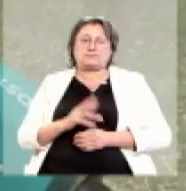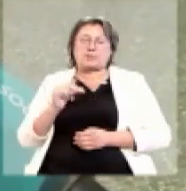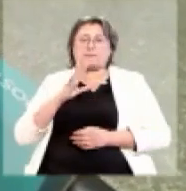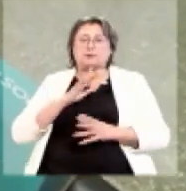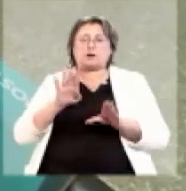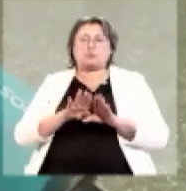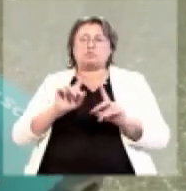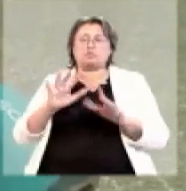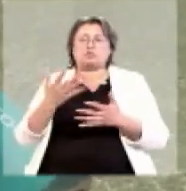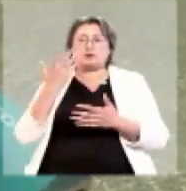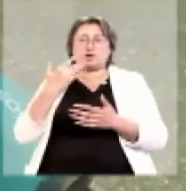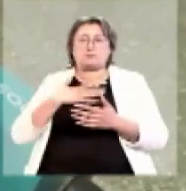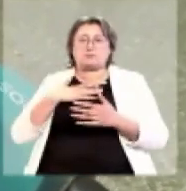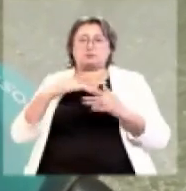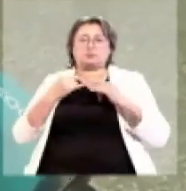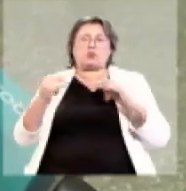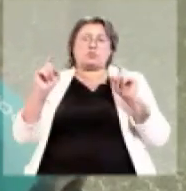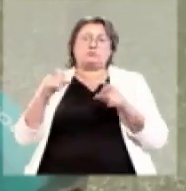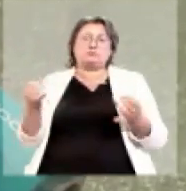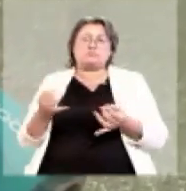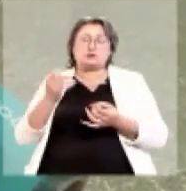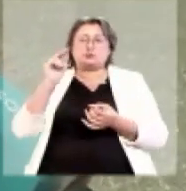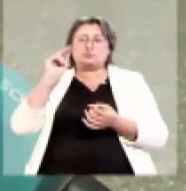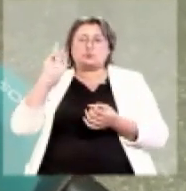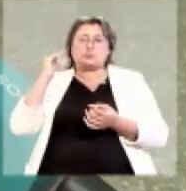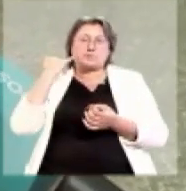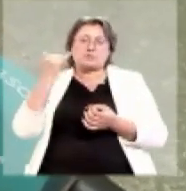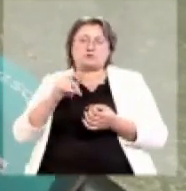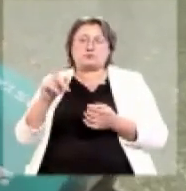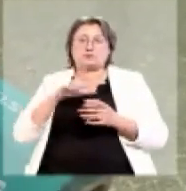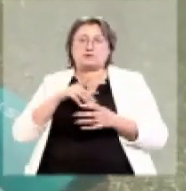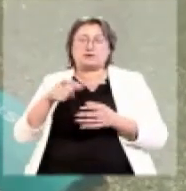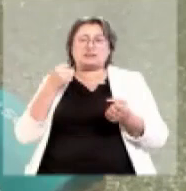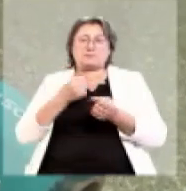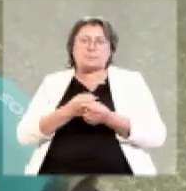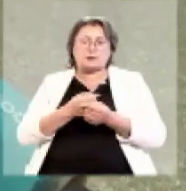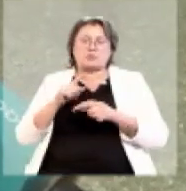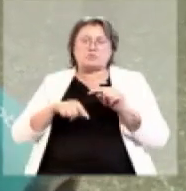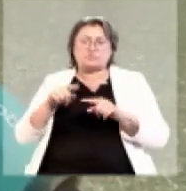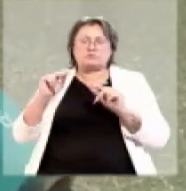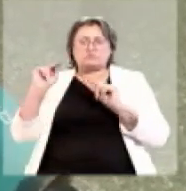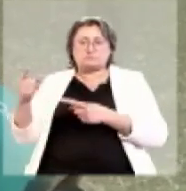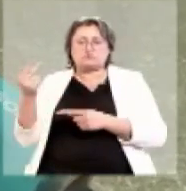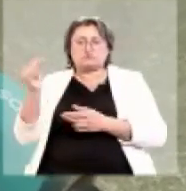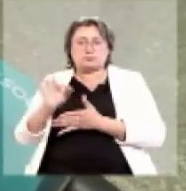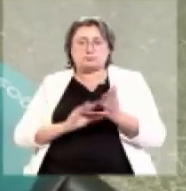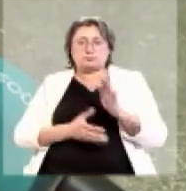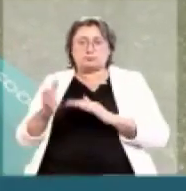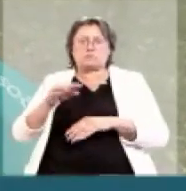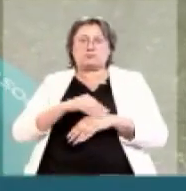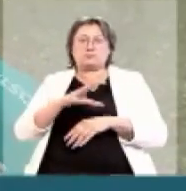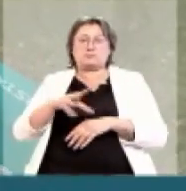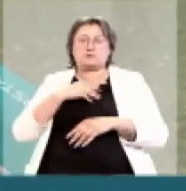апаммен. Мен апам үйінде шай ішіп отырған, сол кезінде телефон шырылды. Қалтағы апамда баласы